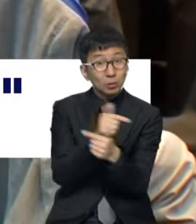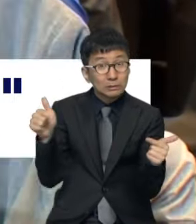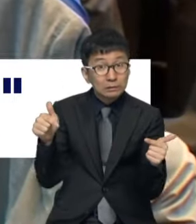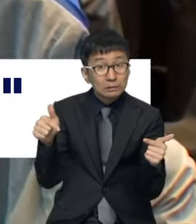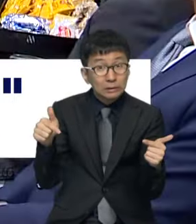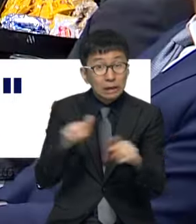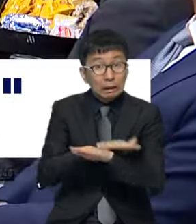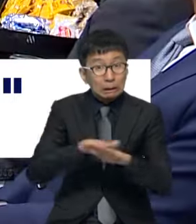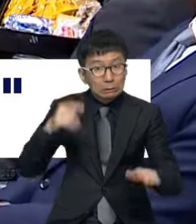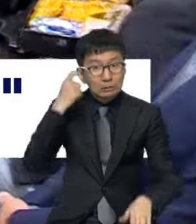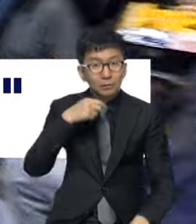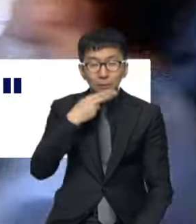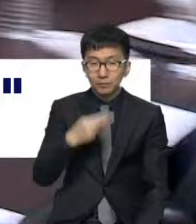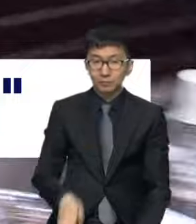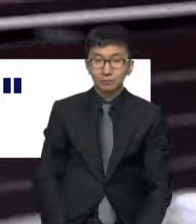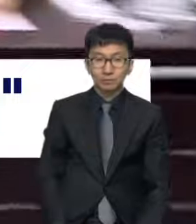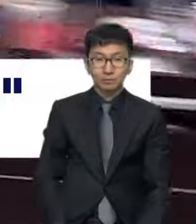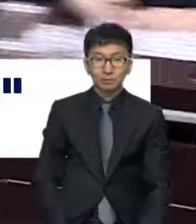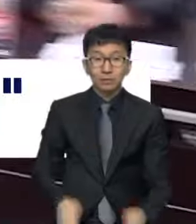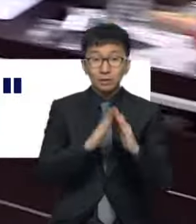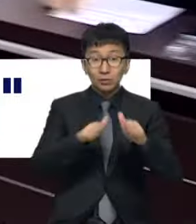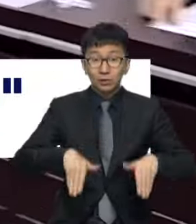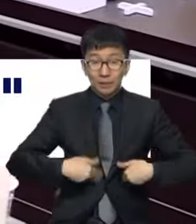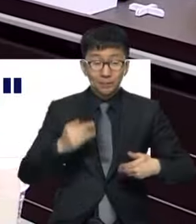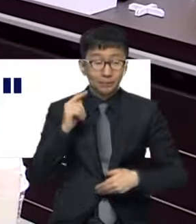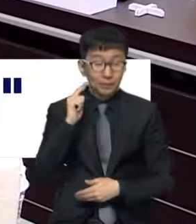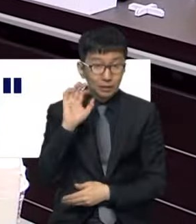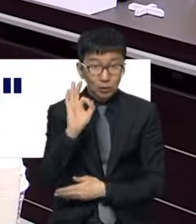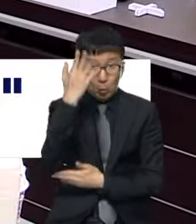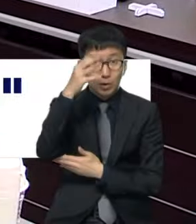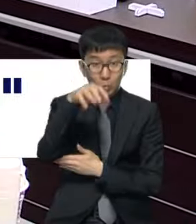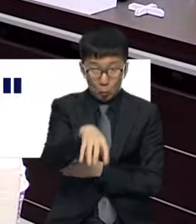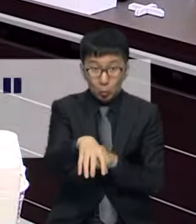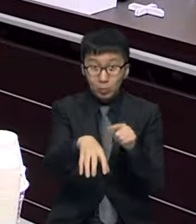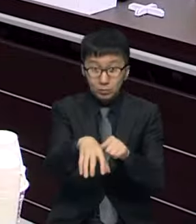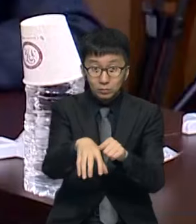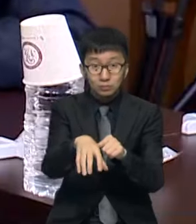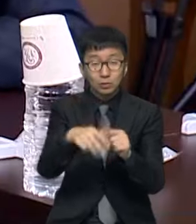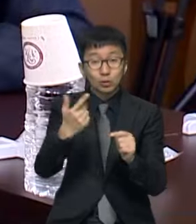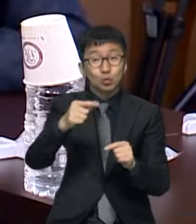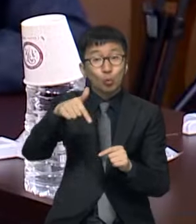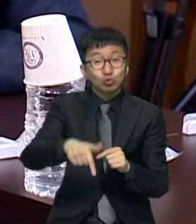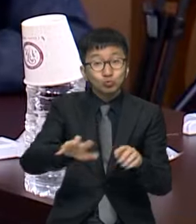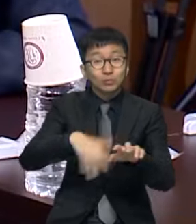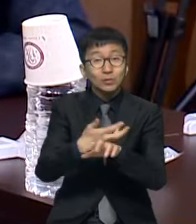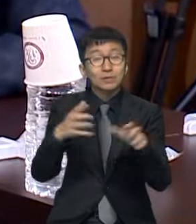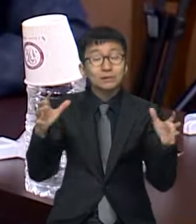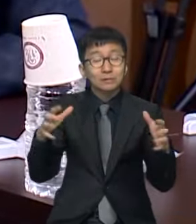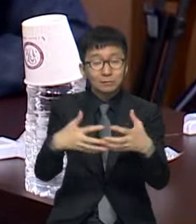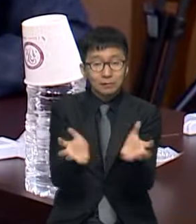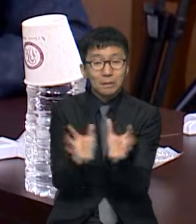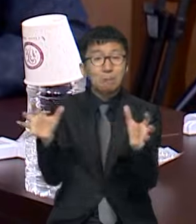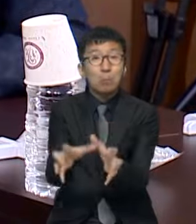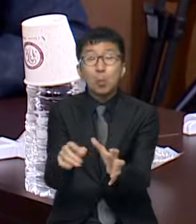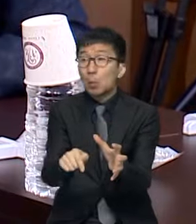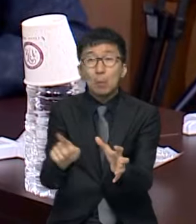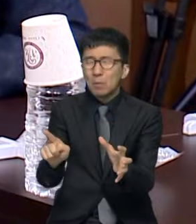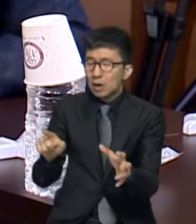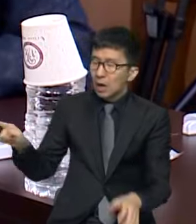전남 영광에서 의원 워크숍을 진행 중인 조국 혁신당은 전형적인 전파 낭비다. 개혁신당은 대통령실의 현실